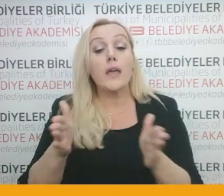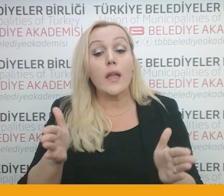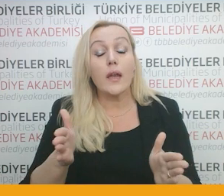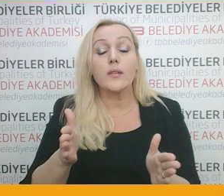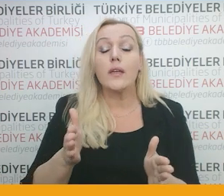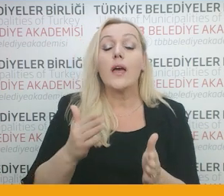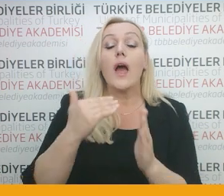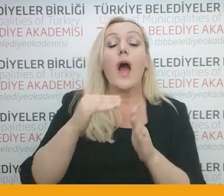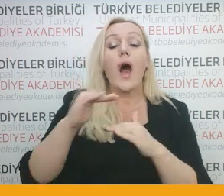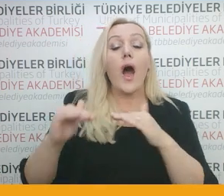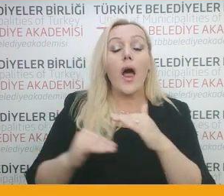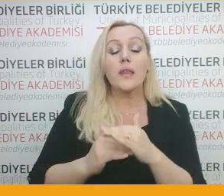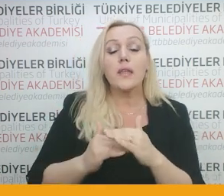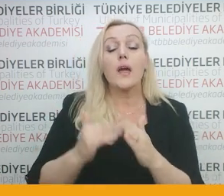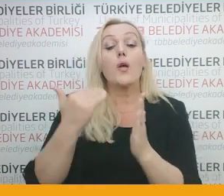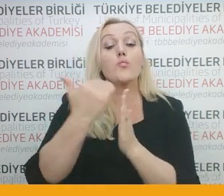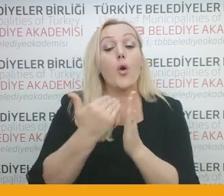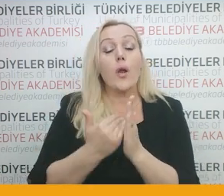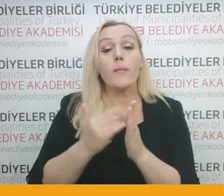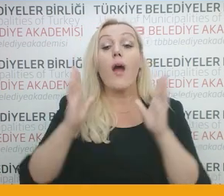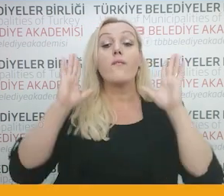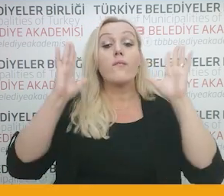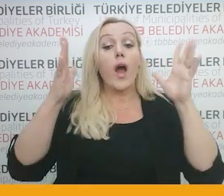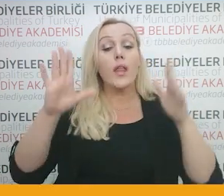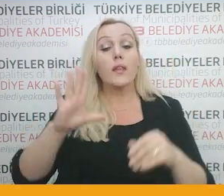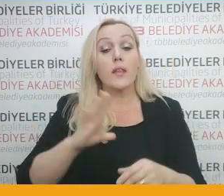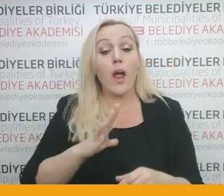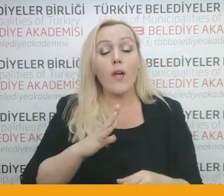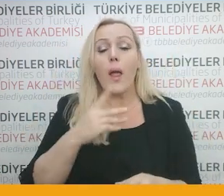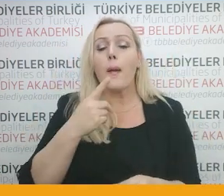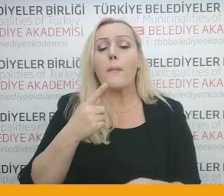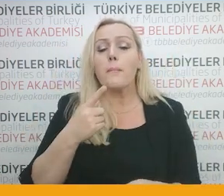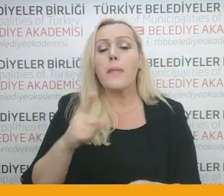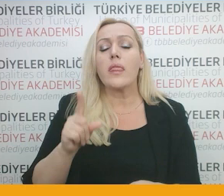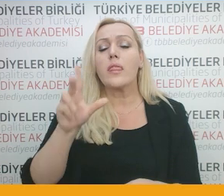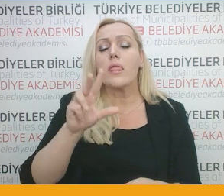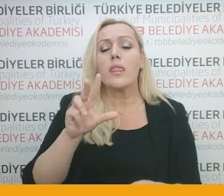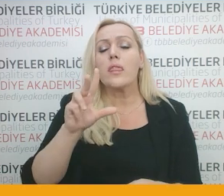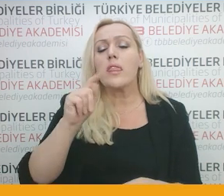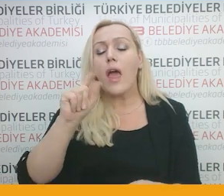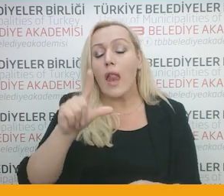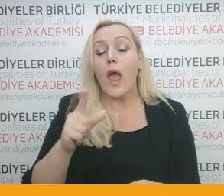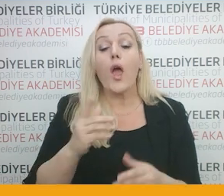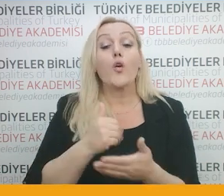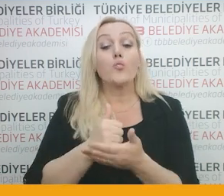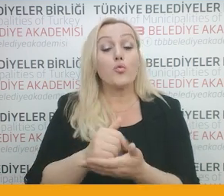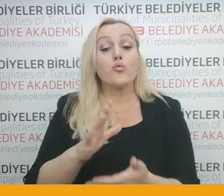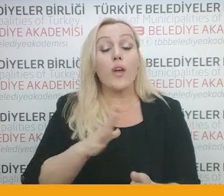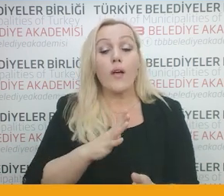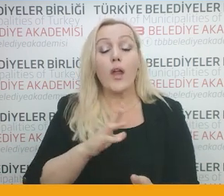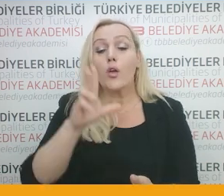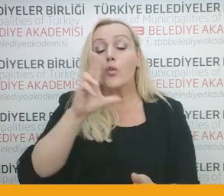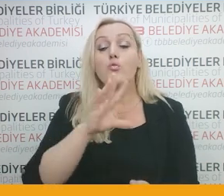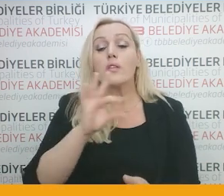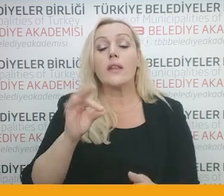bölümleyebiliyoruz. Alt programları da faaliyetlere ayırabiliyoruz. Yani toplam 1000 liralık bütçemiz var. Bunun diğer 350 lirasını çevre ile